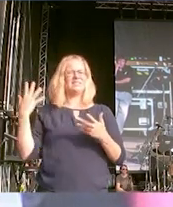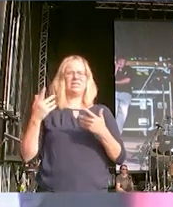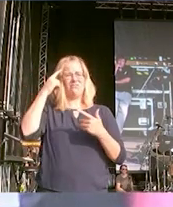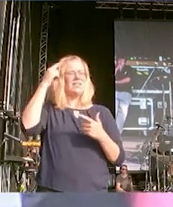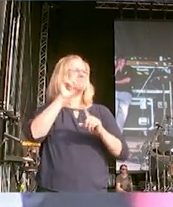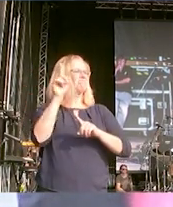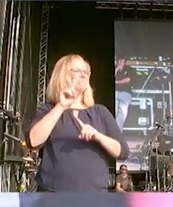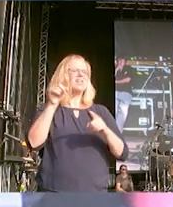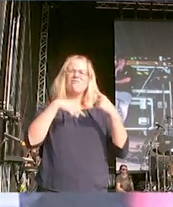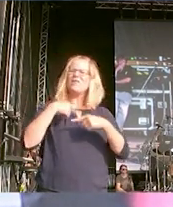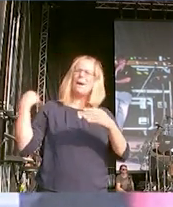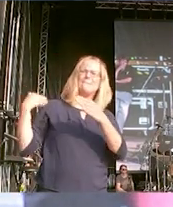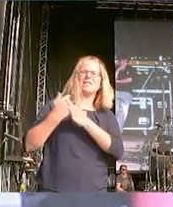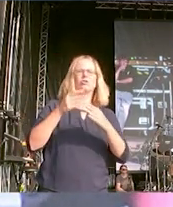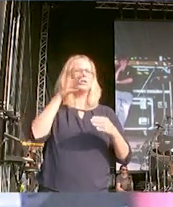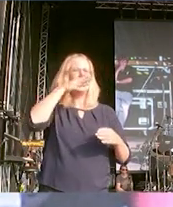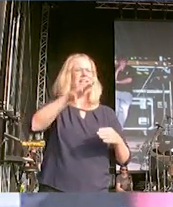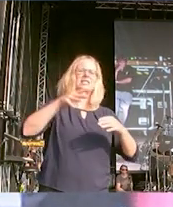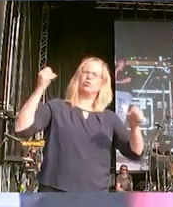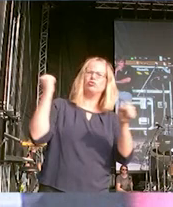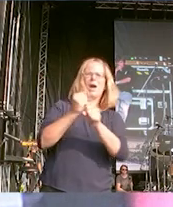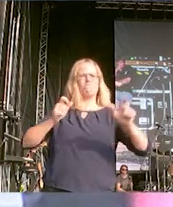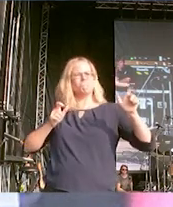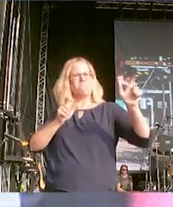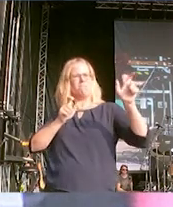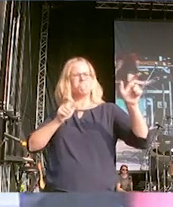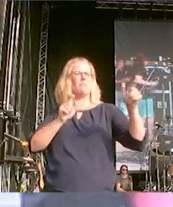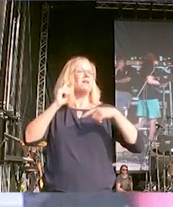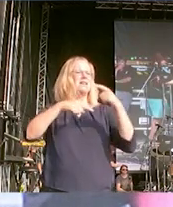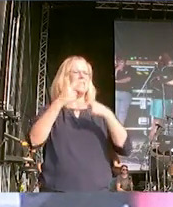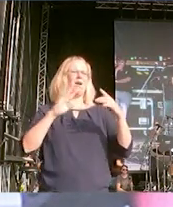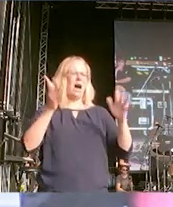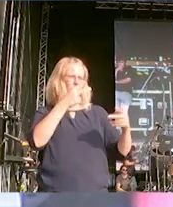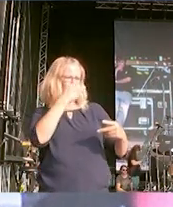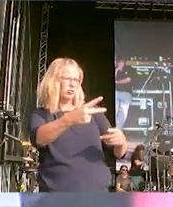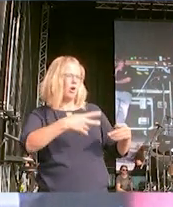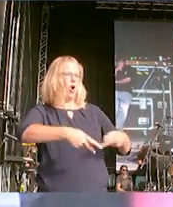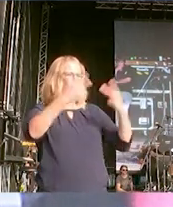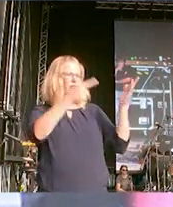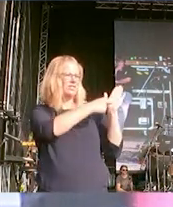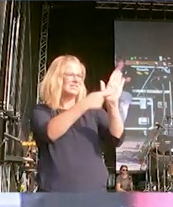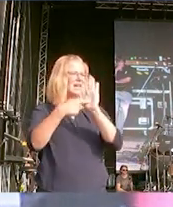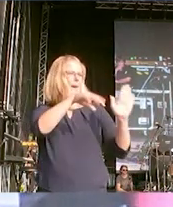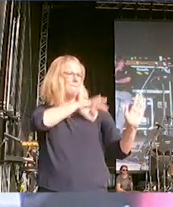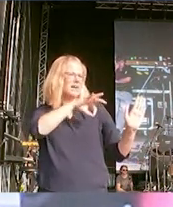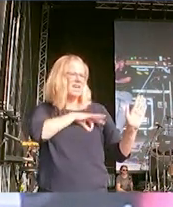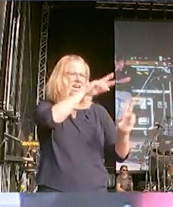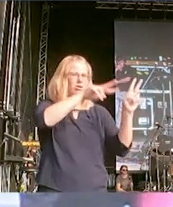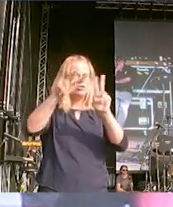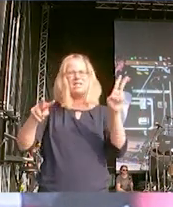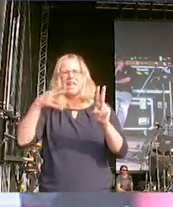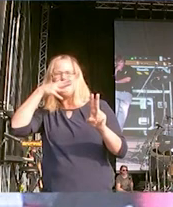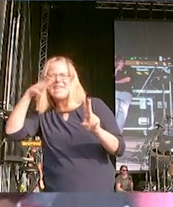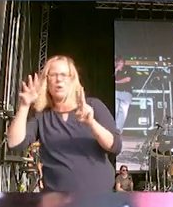uns schon lange Nazis in den Weg. Wir zeigen schon lange auf die Verstrickungen von Parteien, Institutionen und Neonazi-Strukturen.